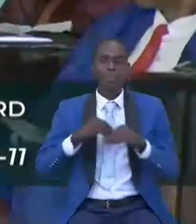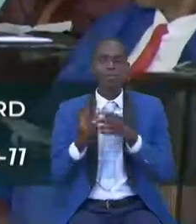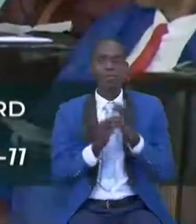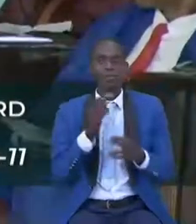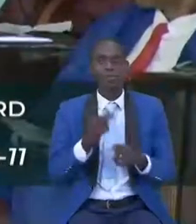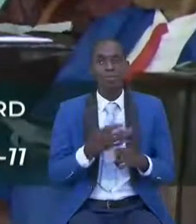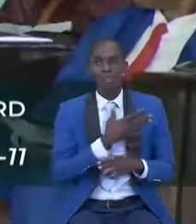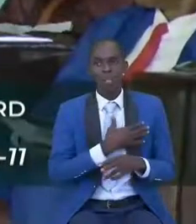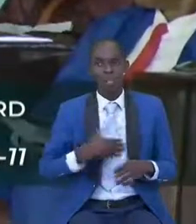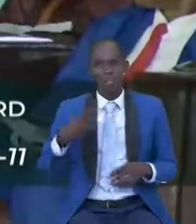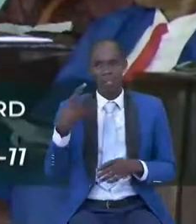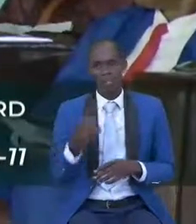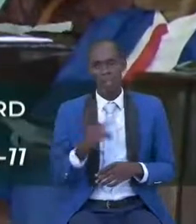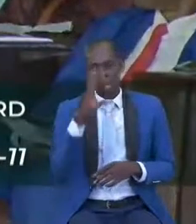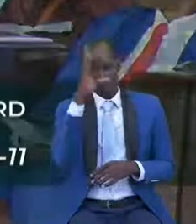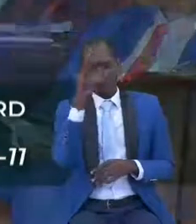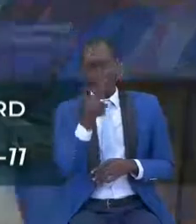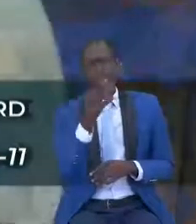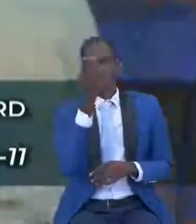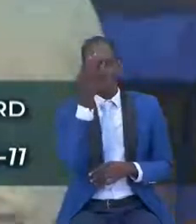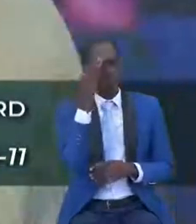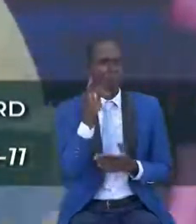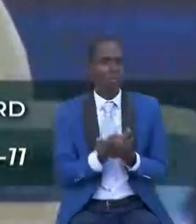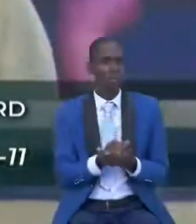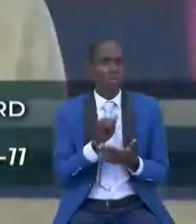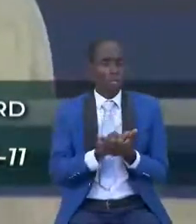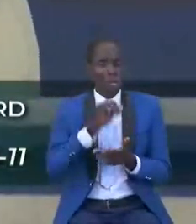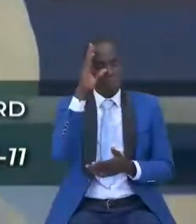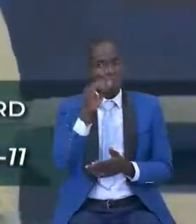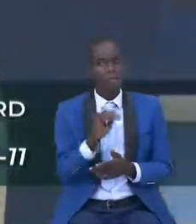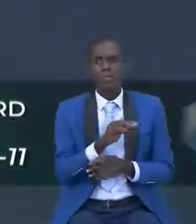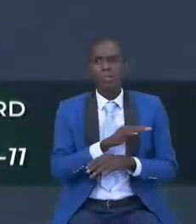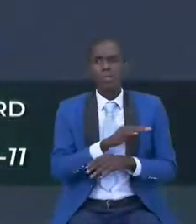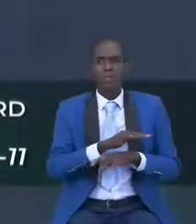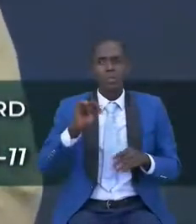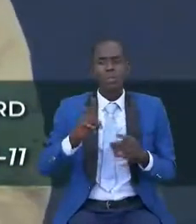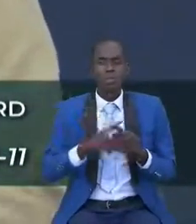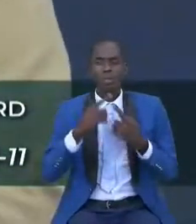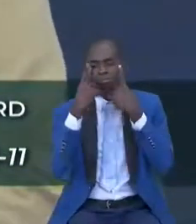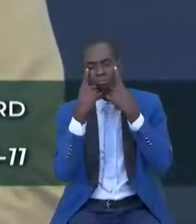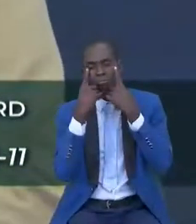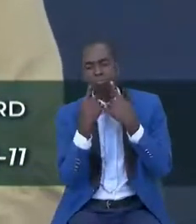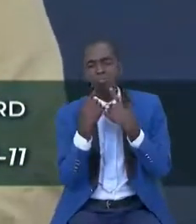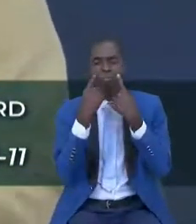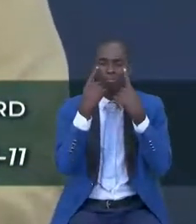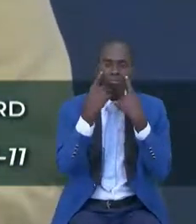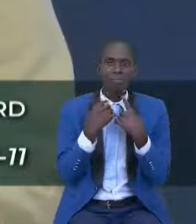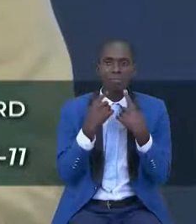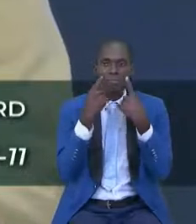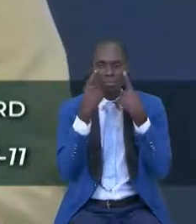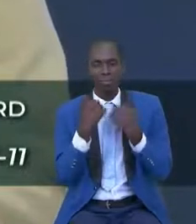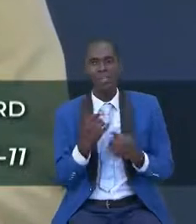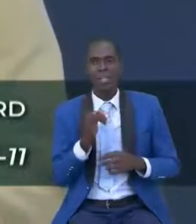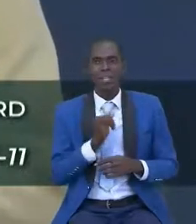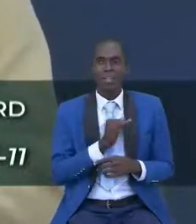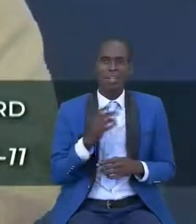Le Seigneur touchera ta vie, touchera l'homme. Et l'homme le savait. L'homme, il n'avait même pas besoin